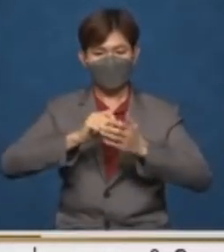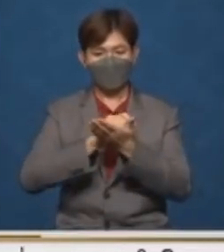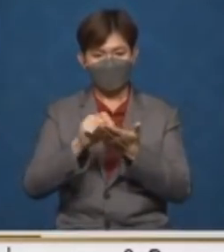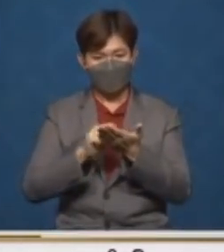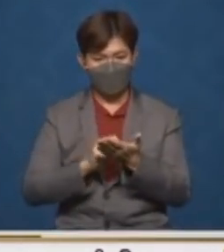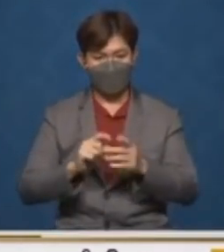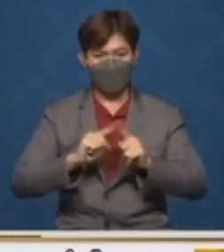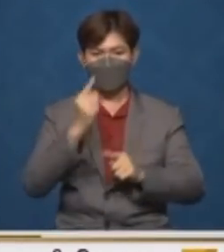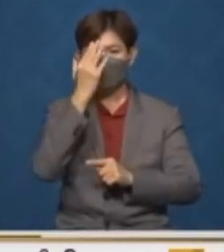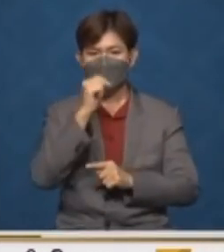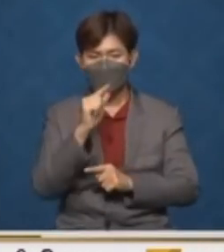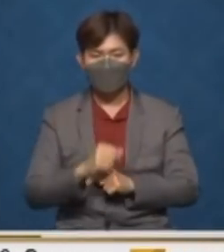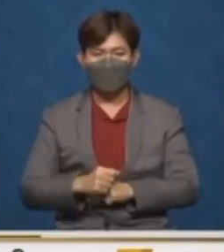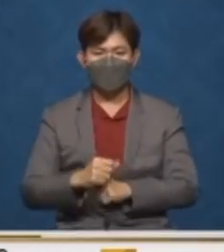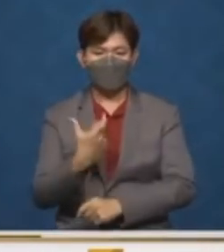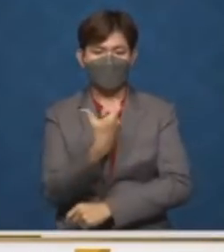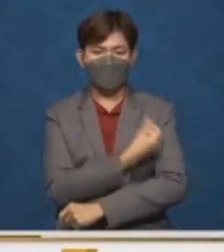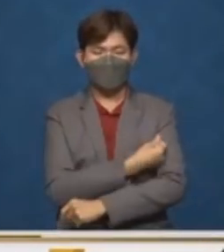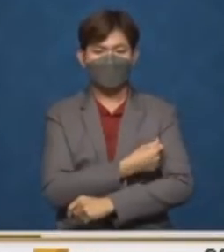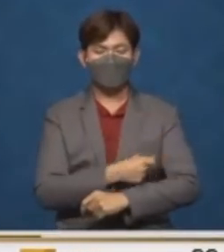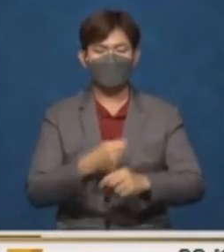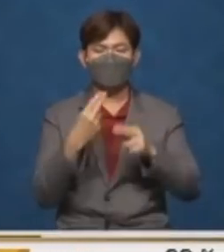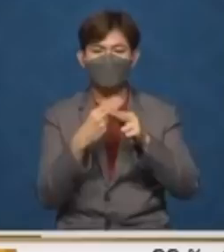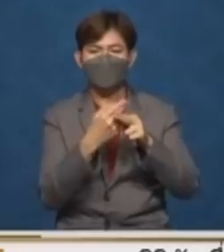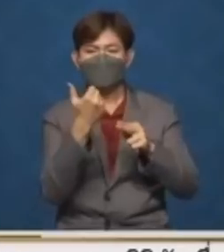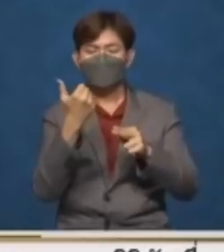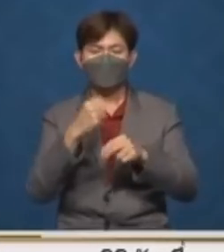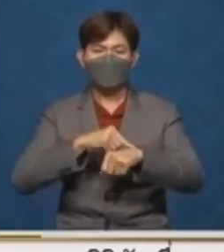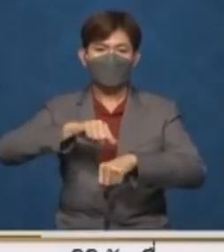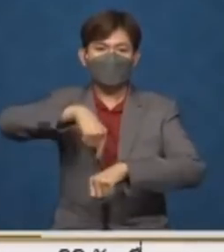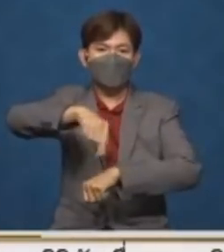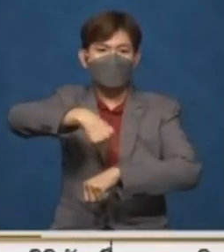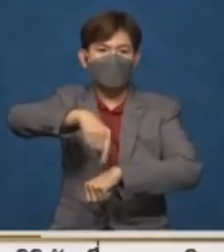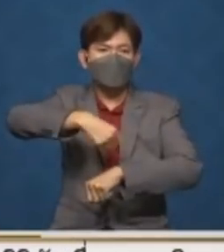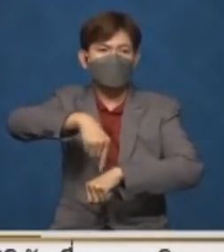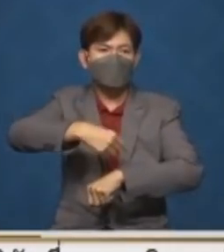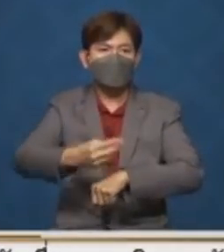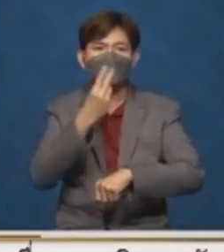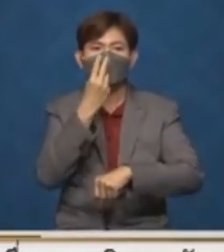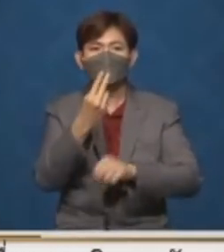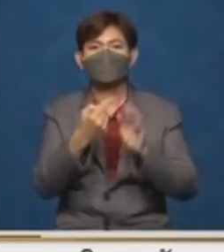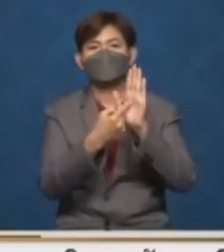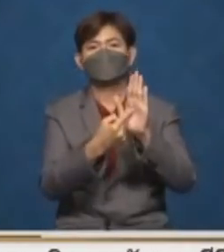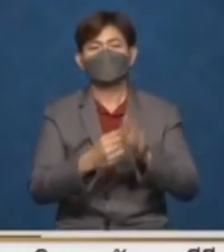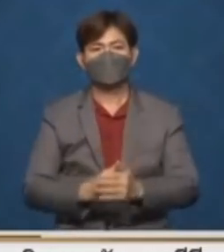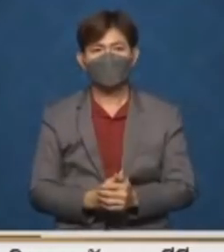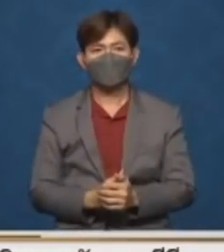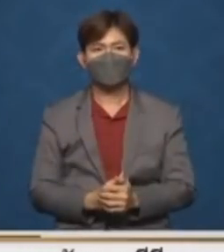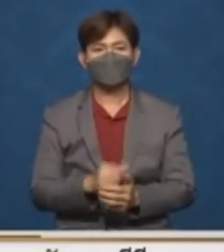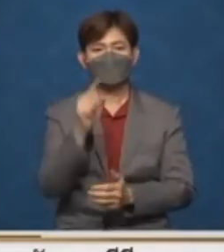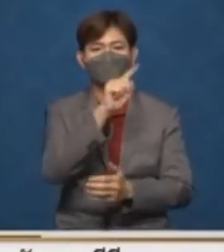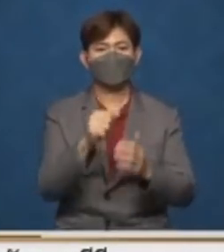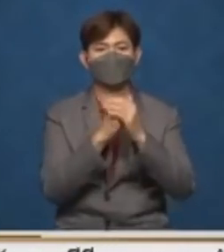มันช้าเลือกเกิ ท่ประทานVACCIN อื่นจะใช้เวลาเดินทาง ท่ประทานดูชัดที่โวัใช้เวลา 27